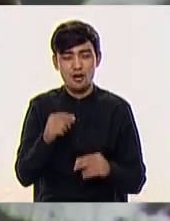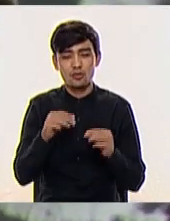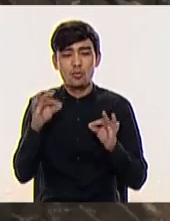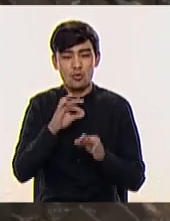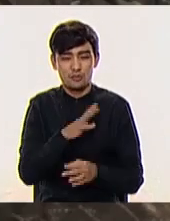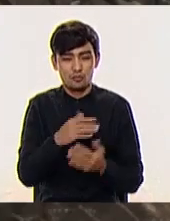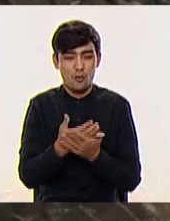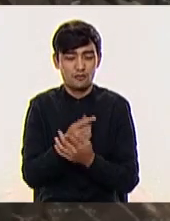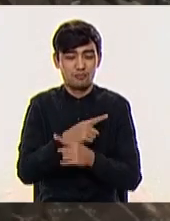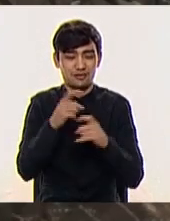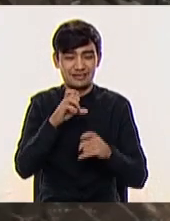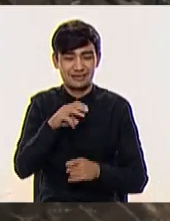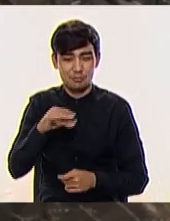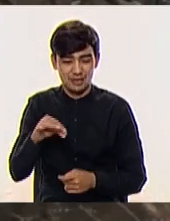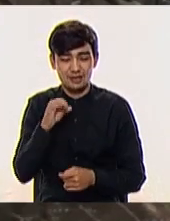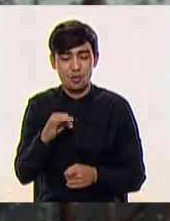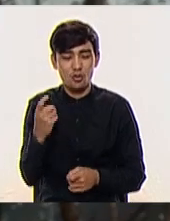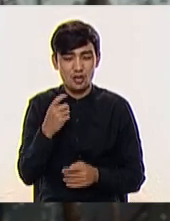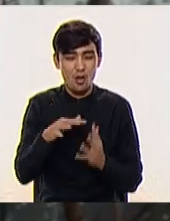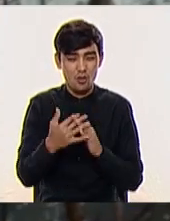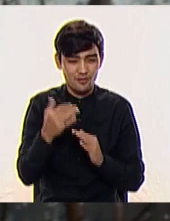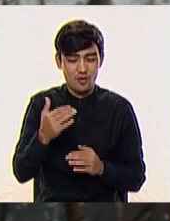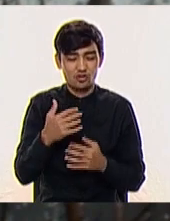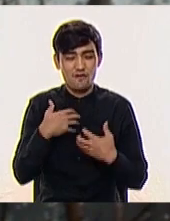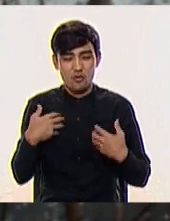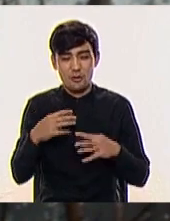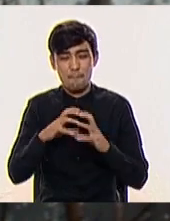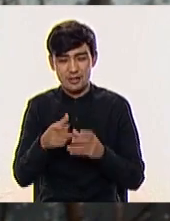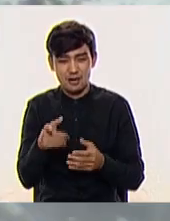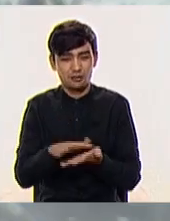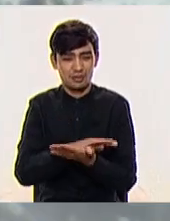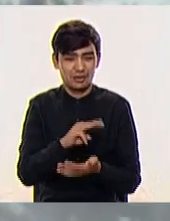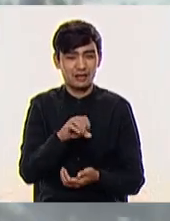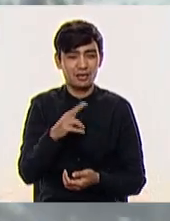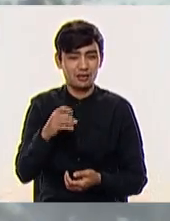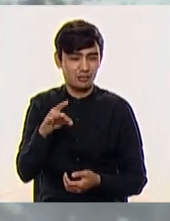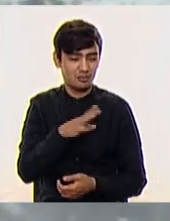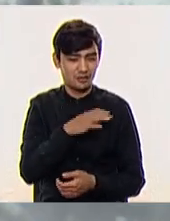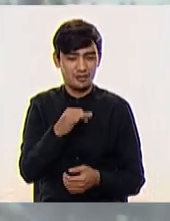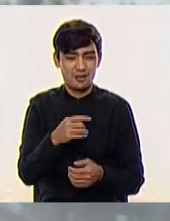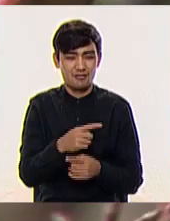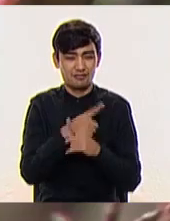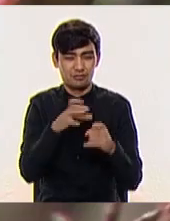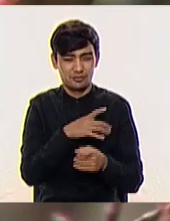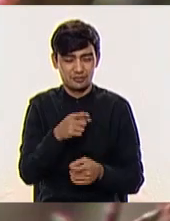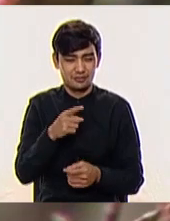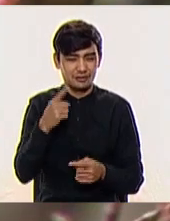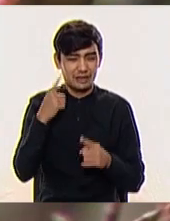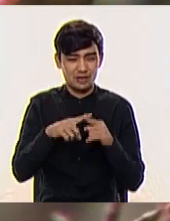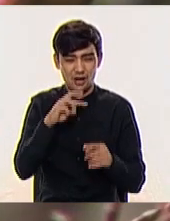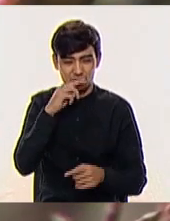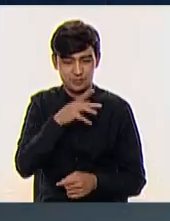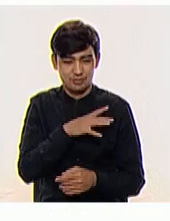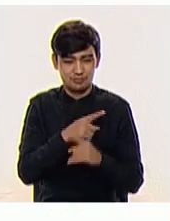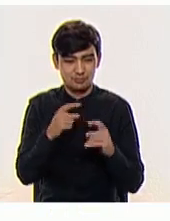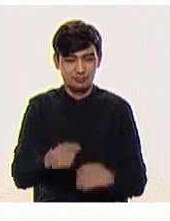как новость просочилась в СМИ, Комитет лесного хозяйства и животного мира решил отменить тендер. Они назвали объявление технической